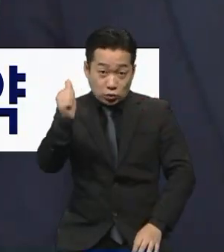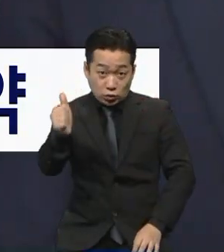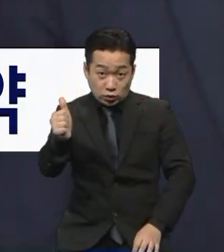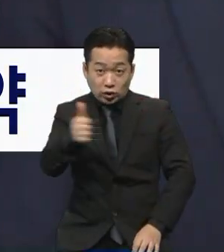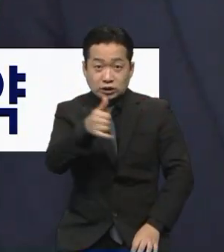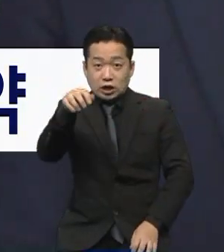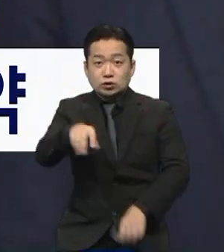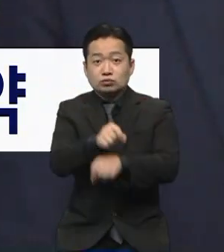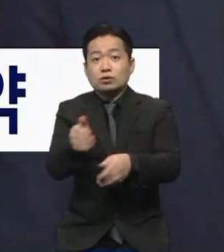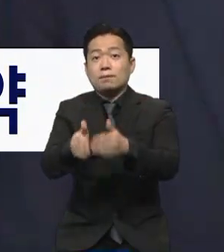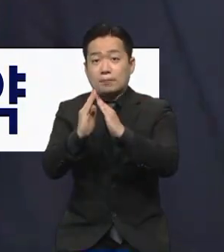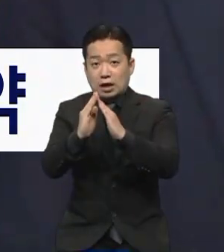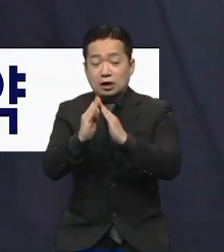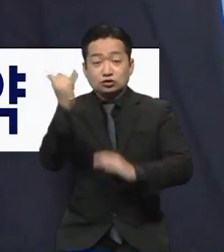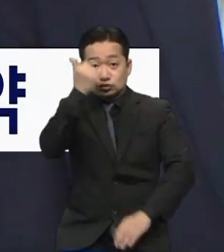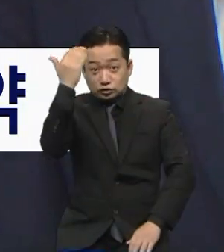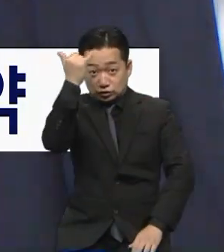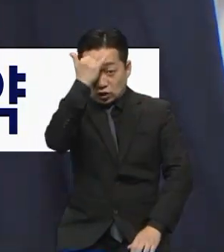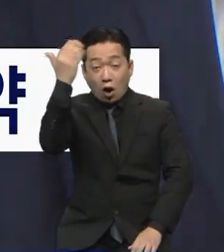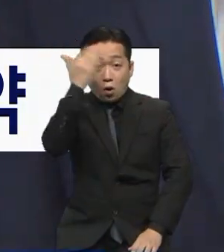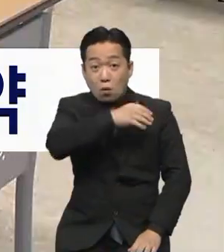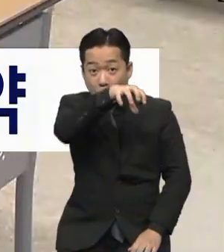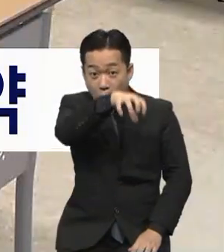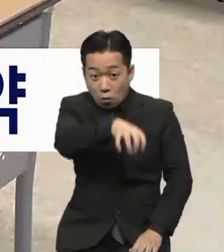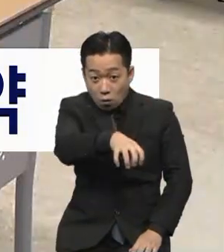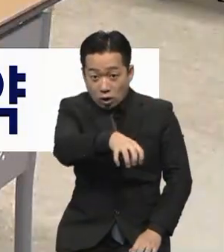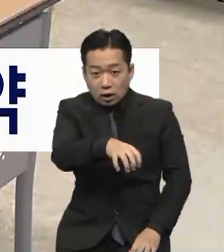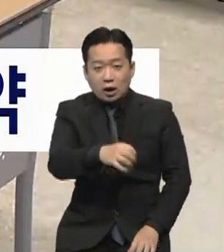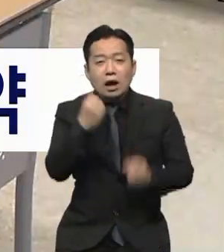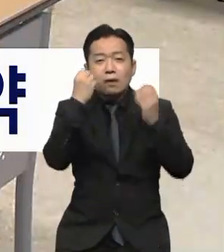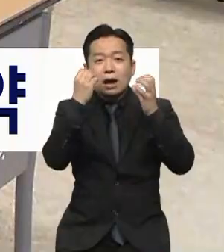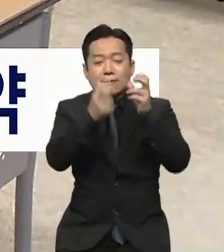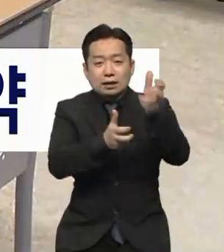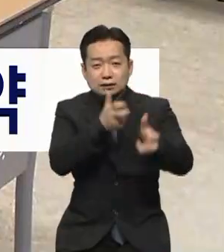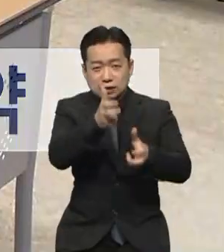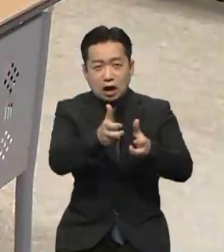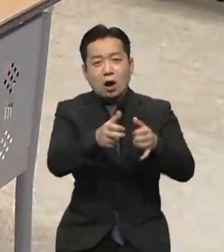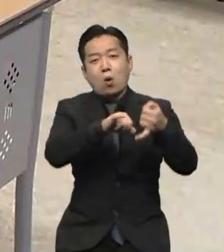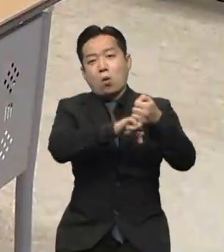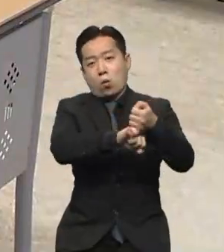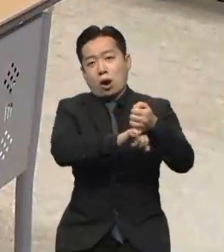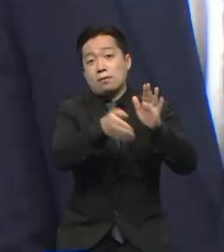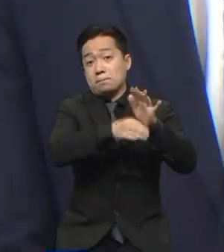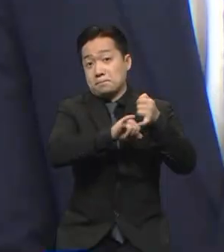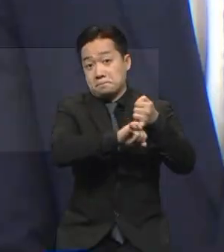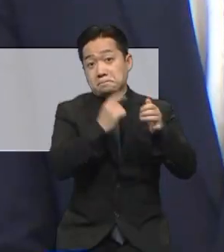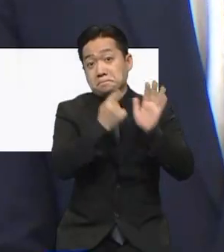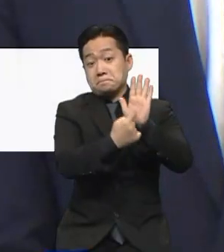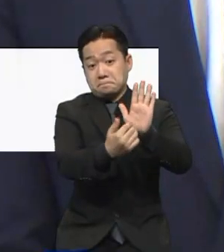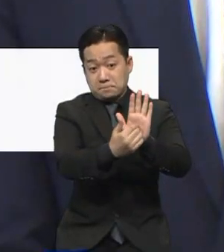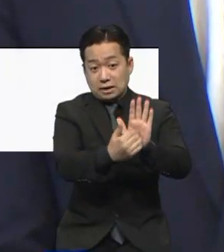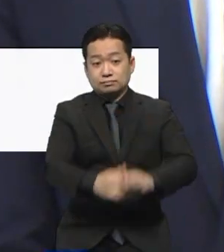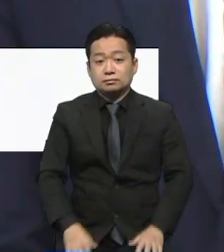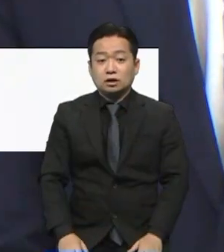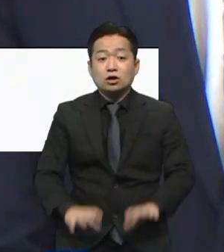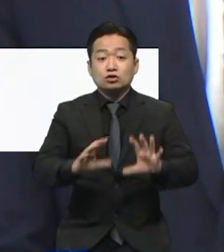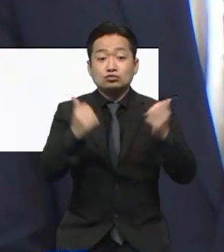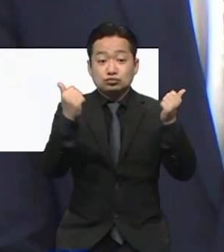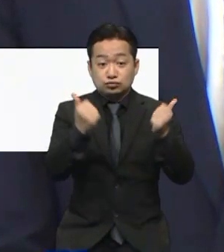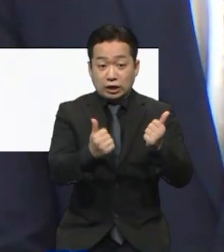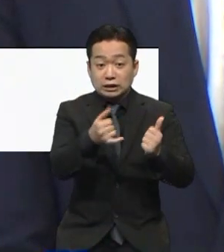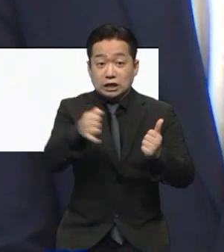설치, 충청권 첨단 산업벨트 조성 같은 지역 공약을 다시 강조했습니다. 국회 세종의사당 설치